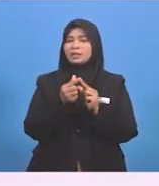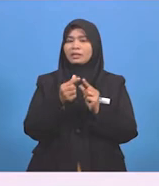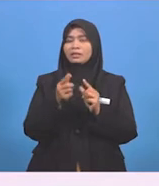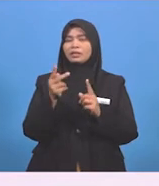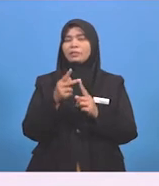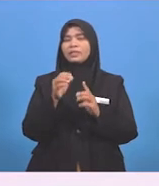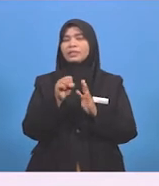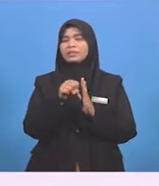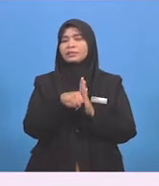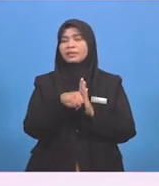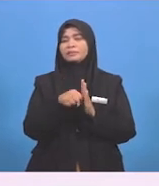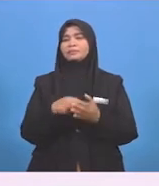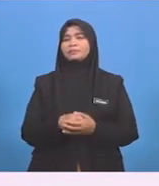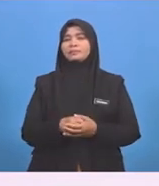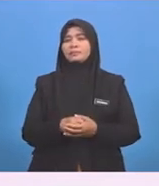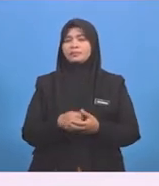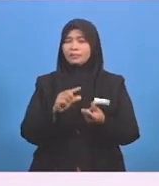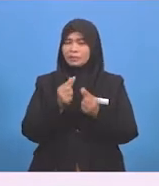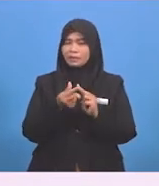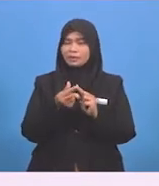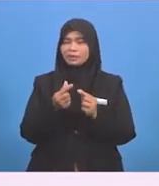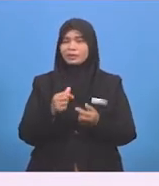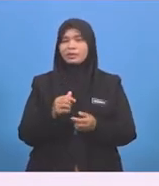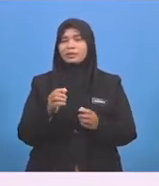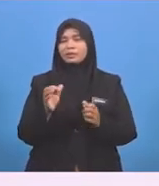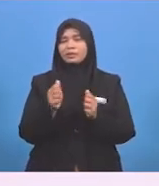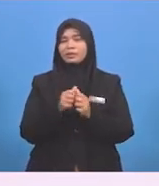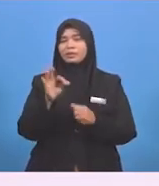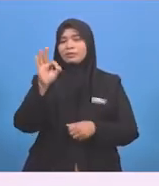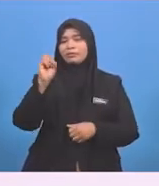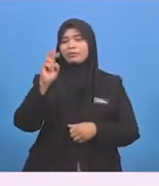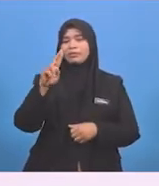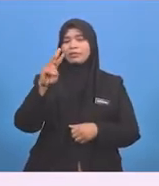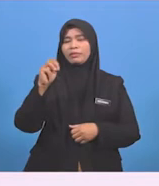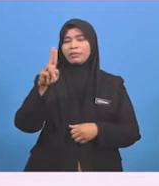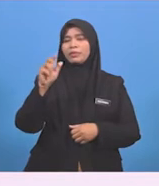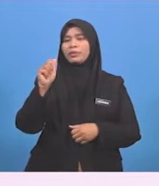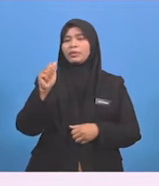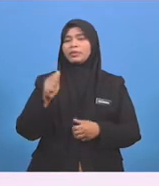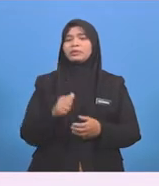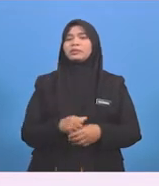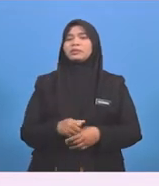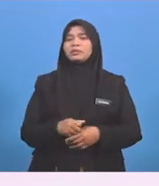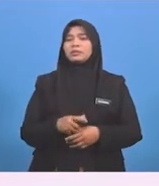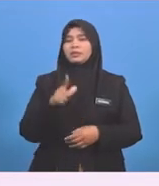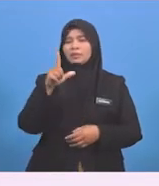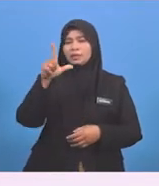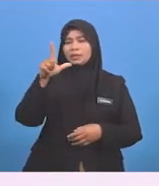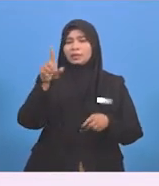maklumat yang diberi ke dalam formula haba pendam tentu dan kita akan dapat L sama